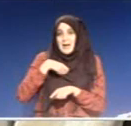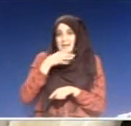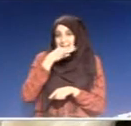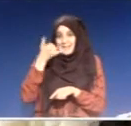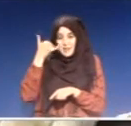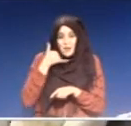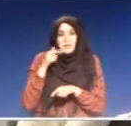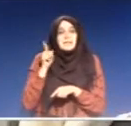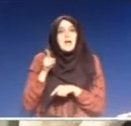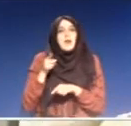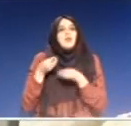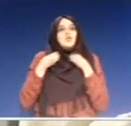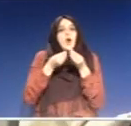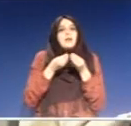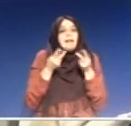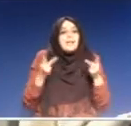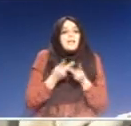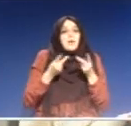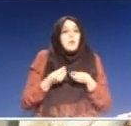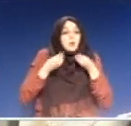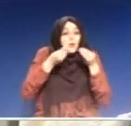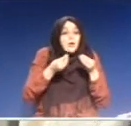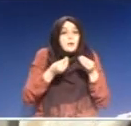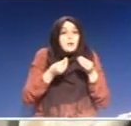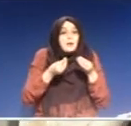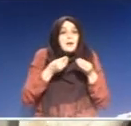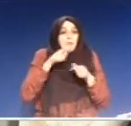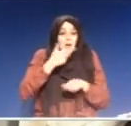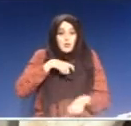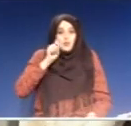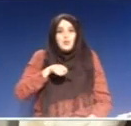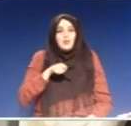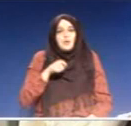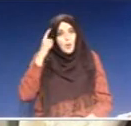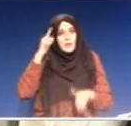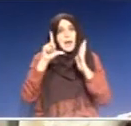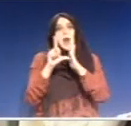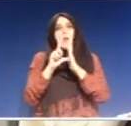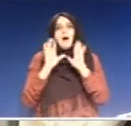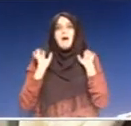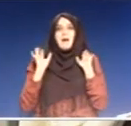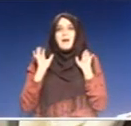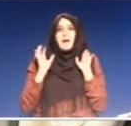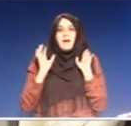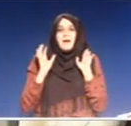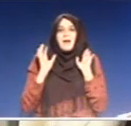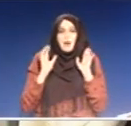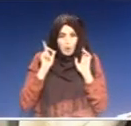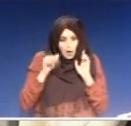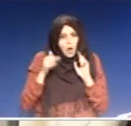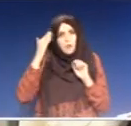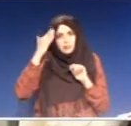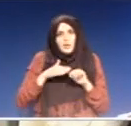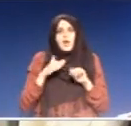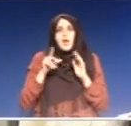هذه القضايا. طبعا القاضي هو ليس مختصا في المجال، هو مختص في القانون، هو رجل قانون، عنده أدوات،